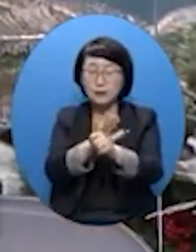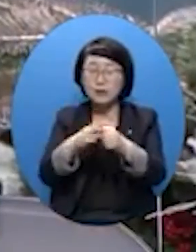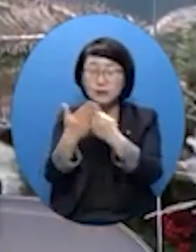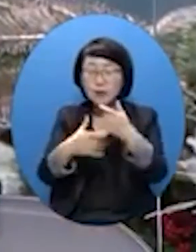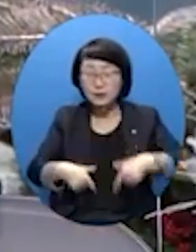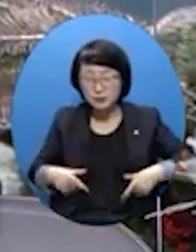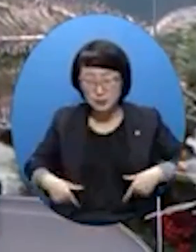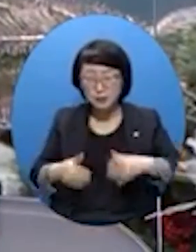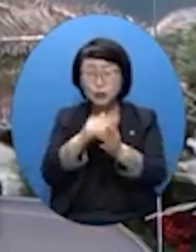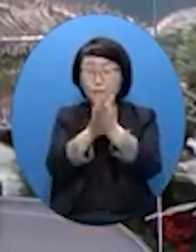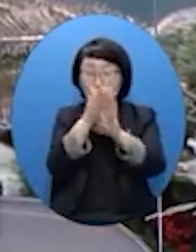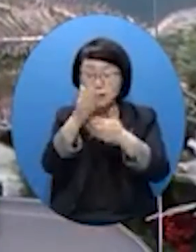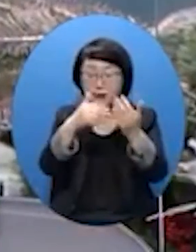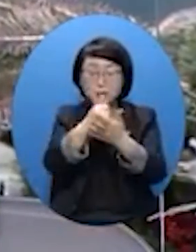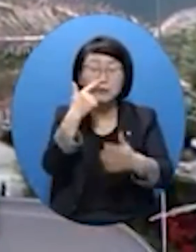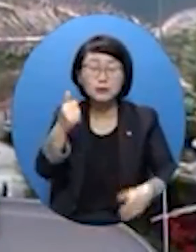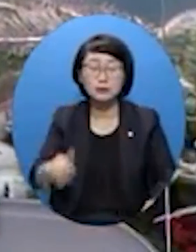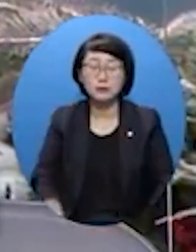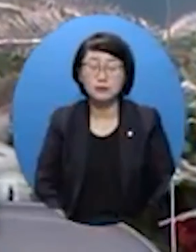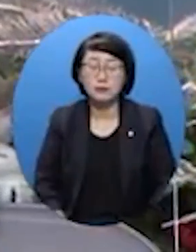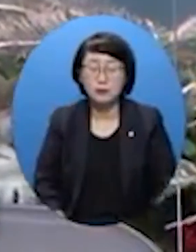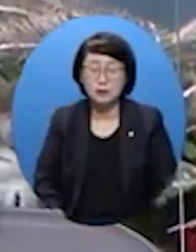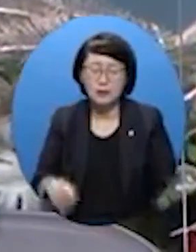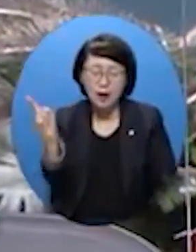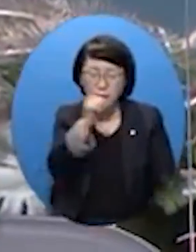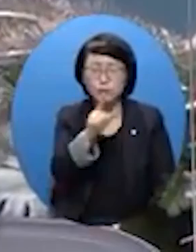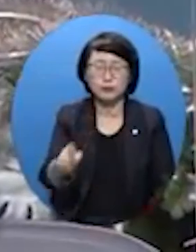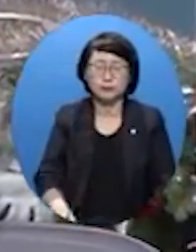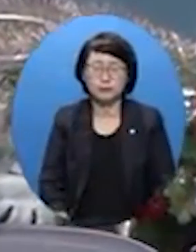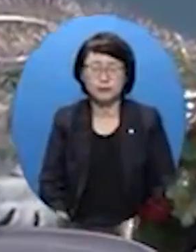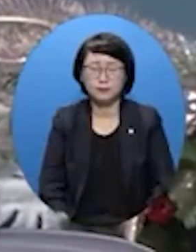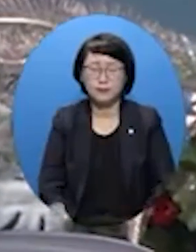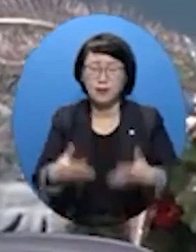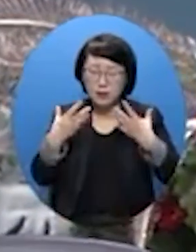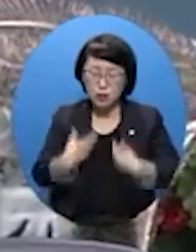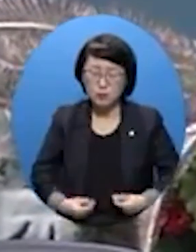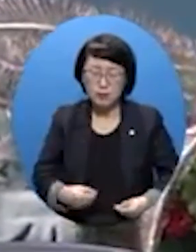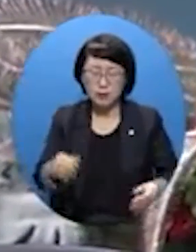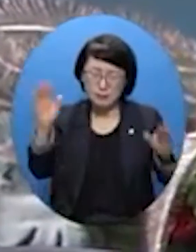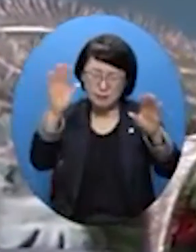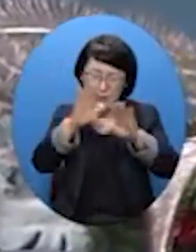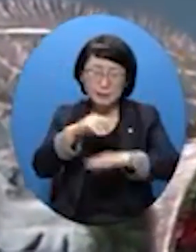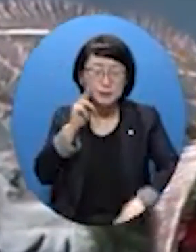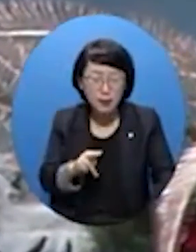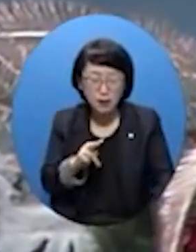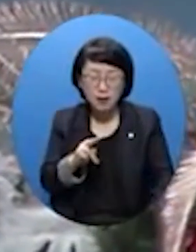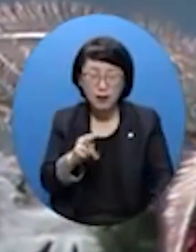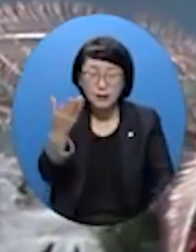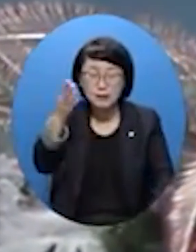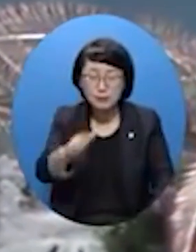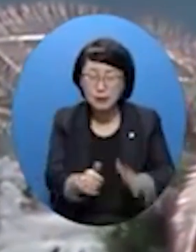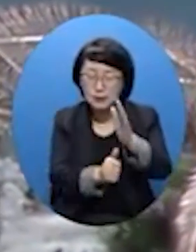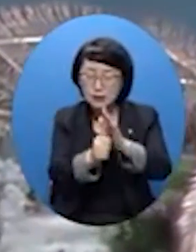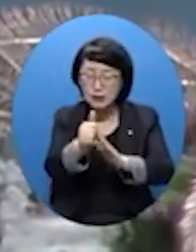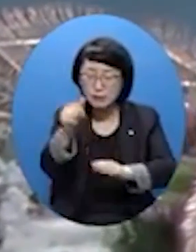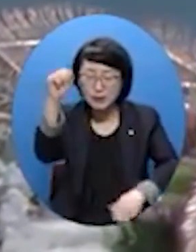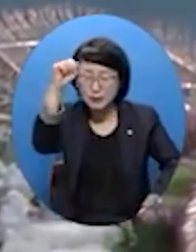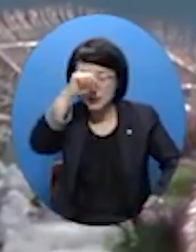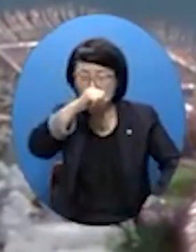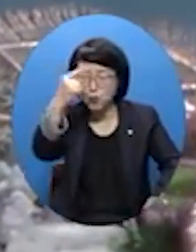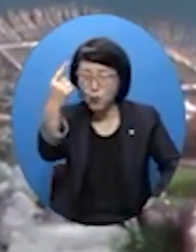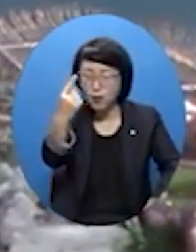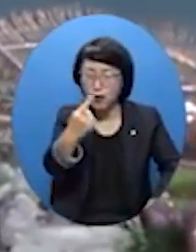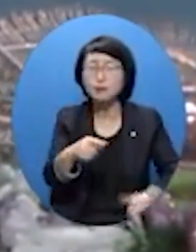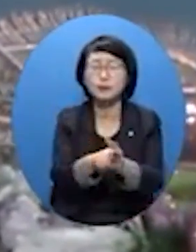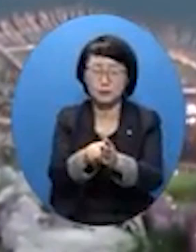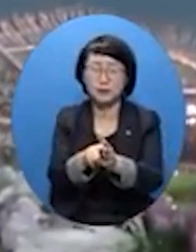사랑과 은혜와 자비가 모아신 하나님 아버지, 아무리 절망의 밤이 깊더라도 희망의 새벽이 곧밝아 옴을